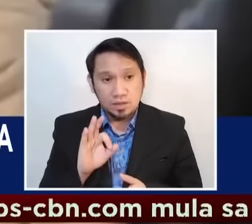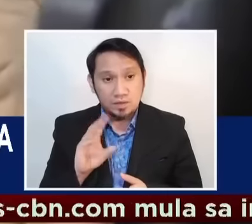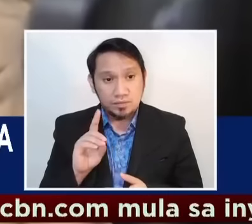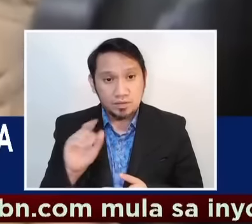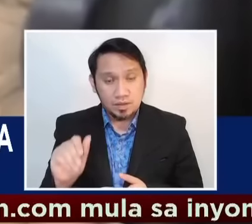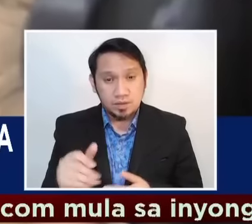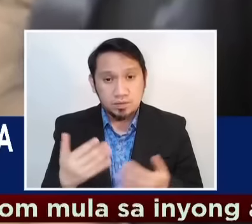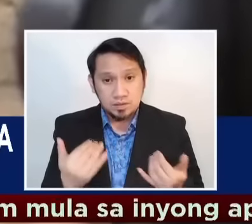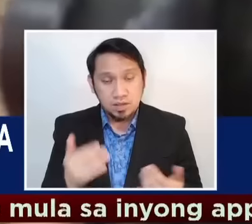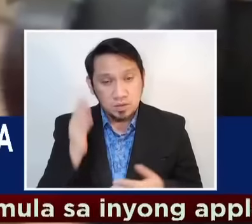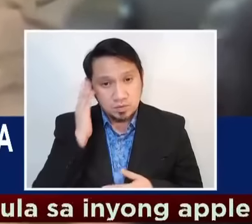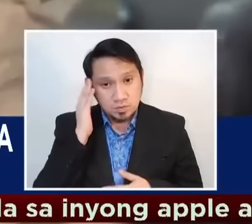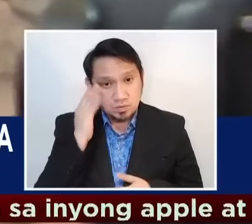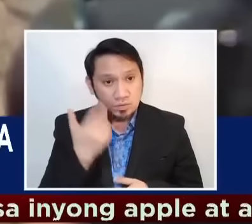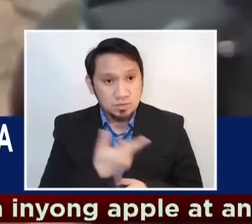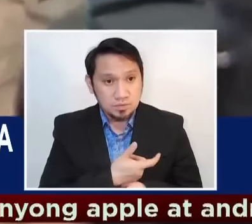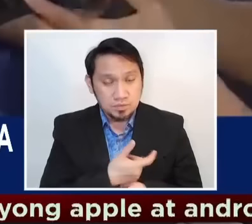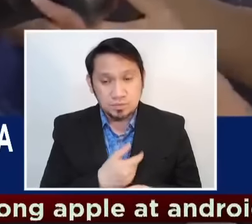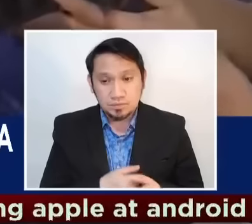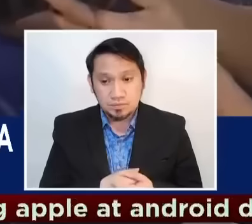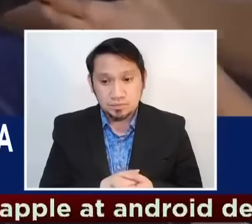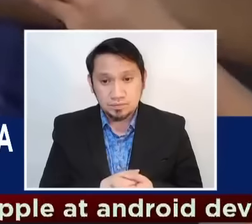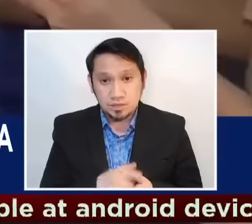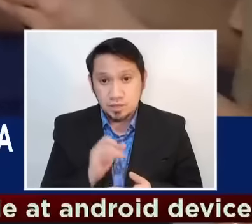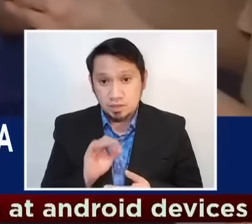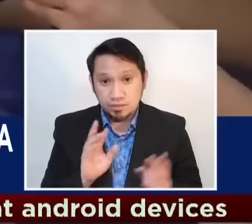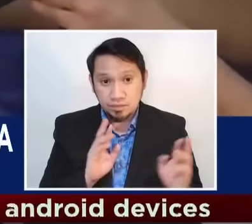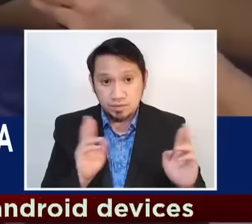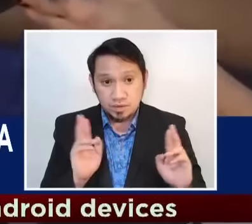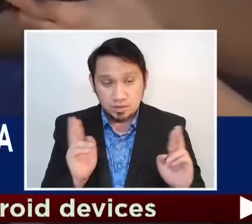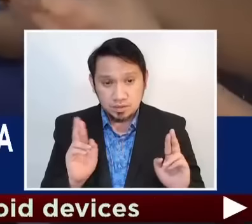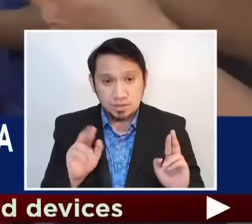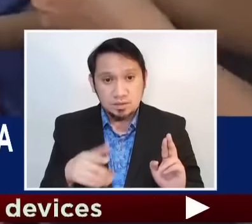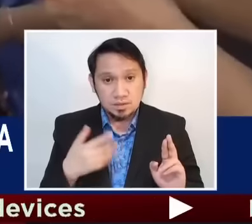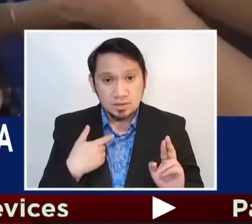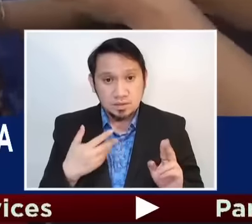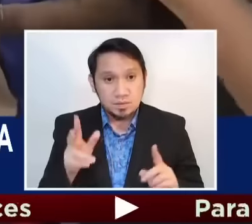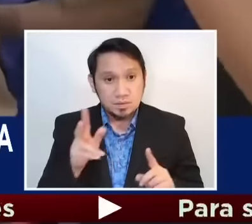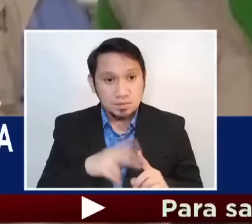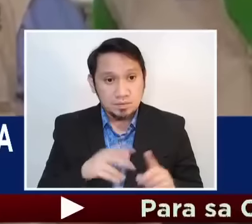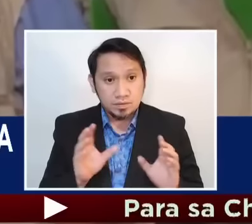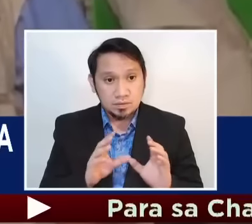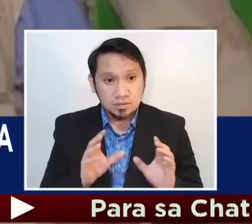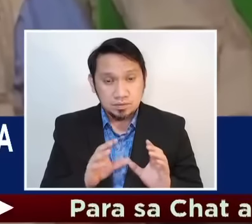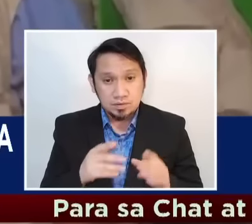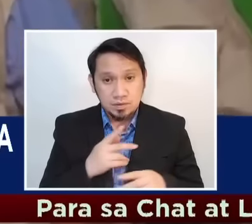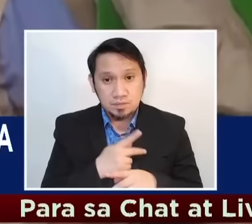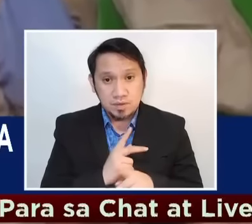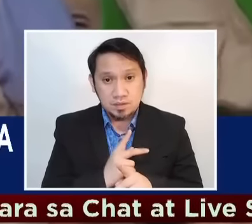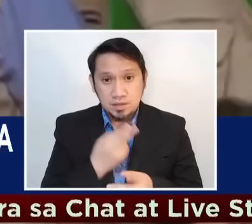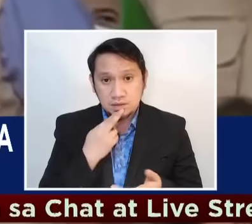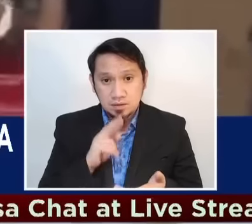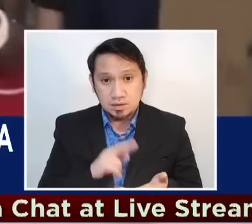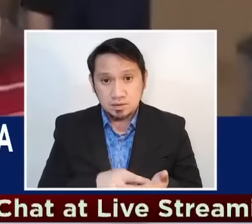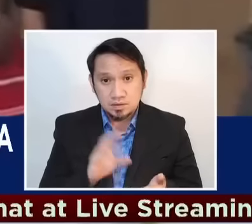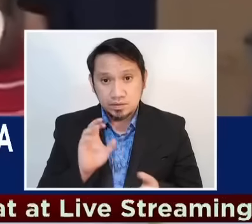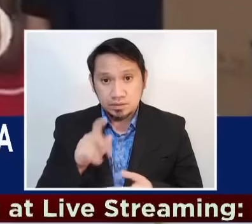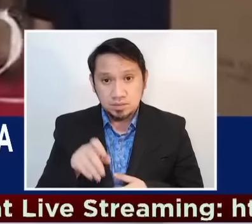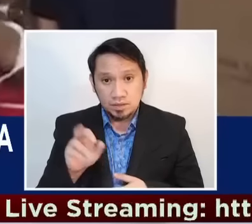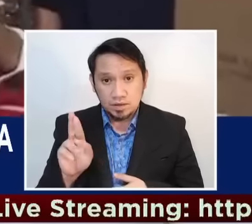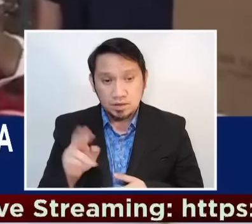na alamin sa COVID vaccine manufacturers kung handa na ang mga ito na mag-apply ng Certificate of Product Registration o CPR